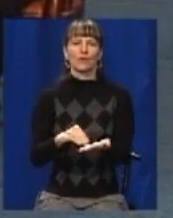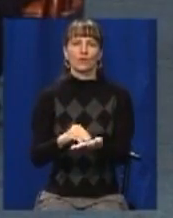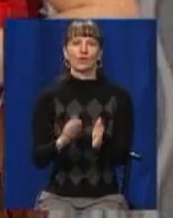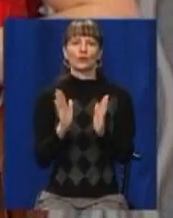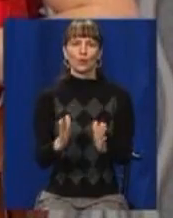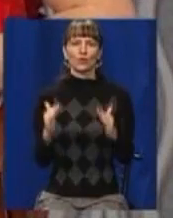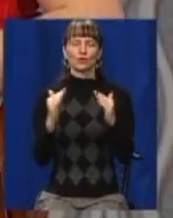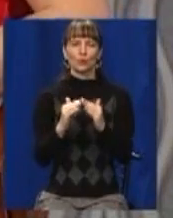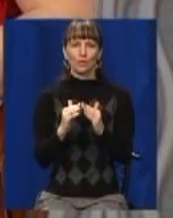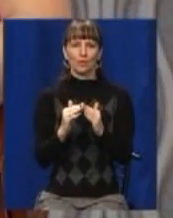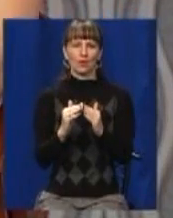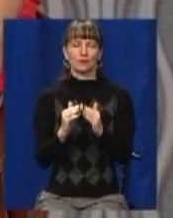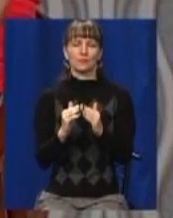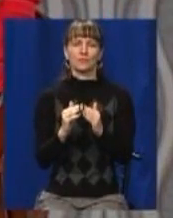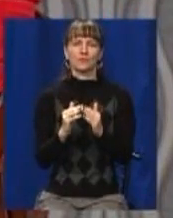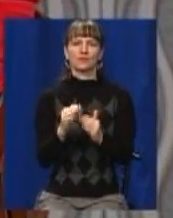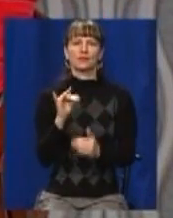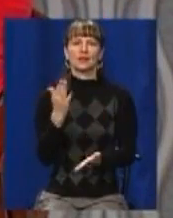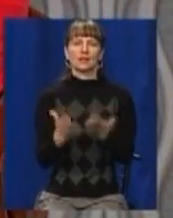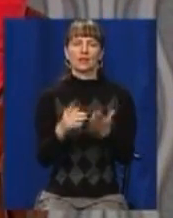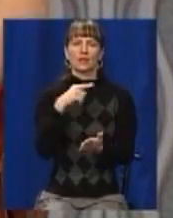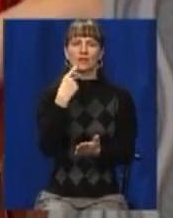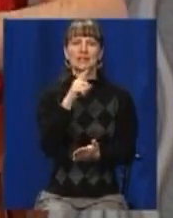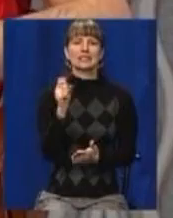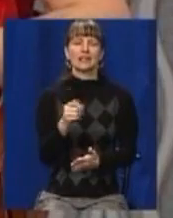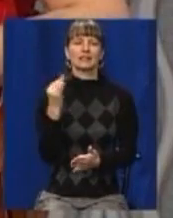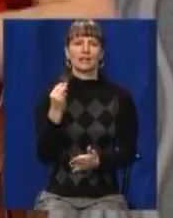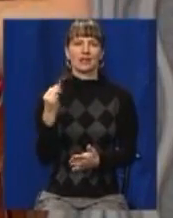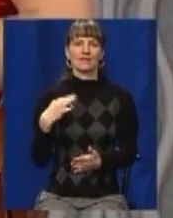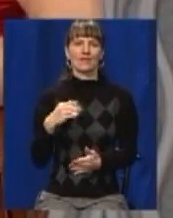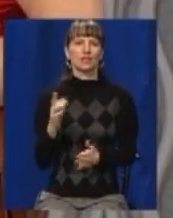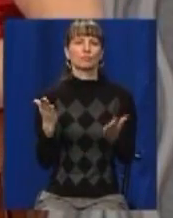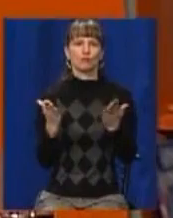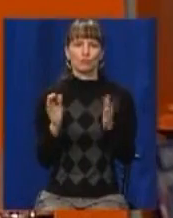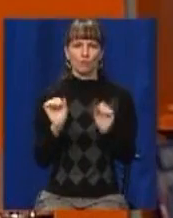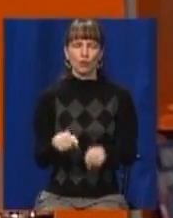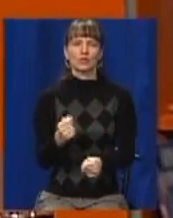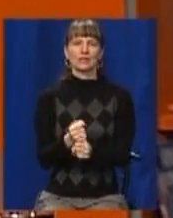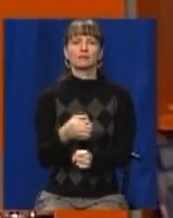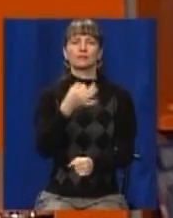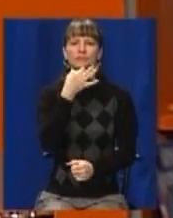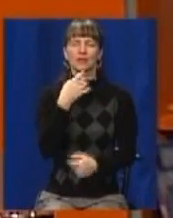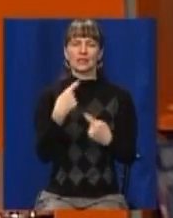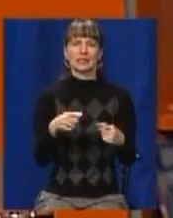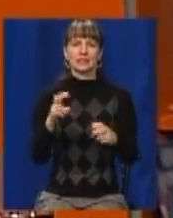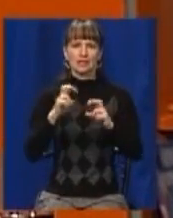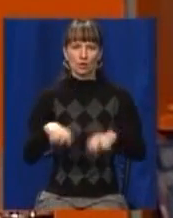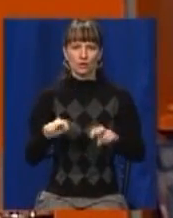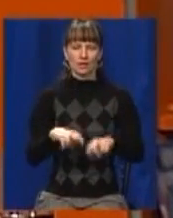лише дома. І от, до речі, якщо говорити за цікаві речі, які можна робити, чи подобаються тобі різні